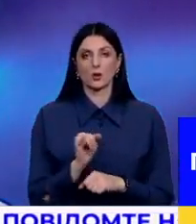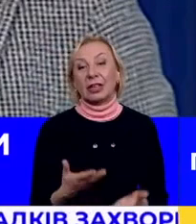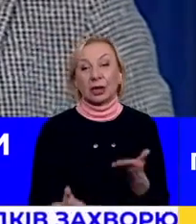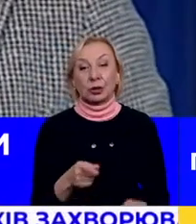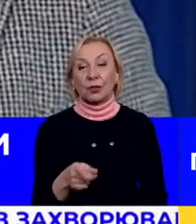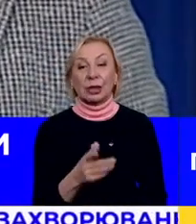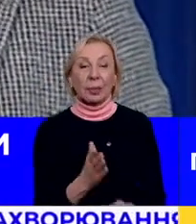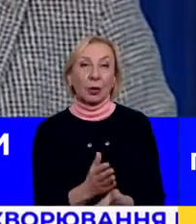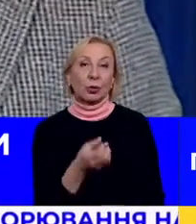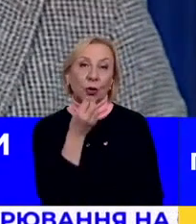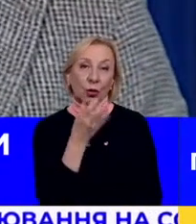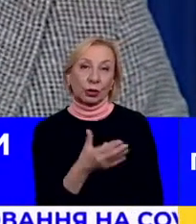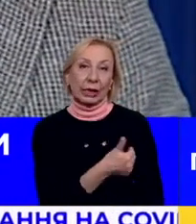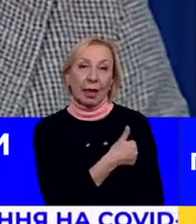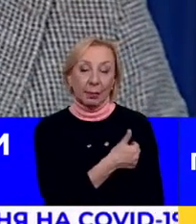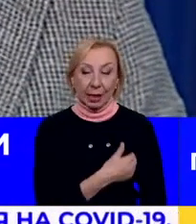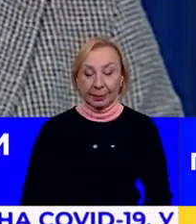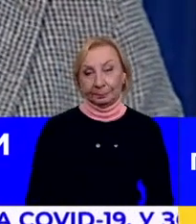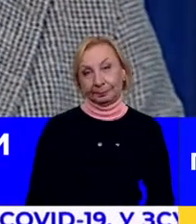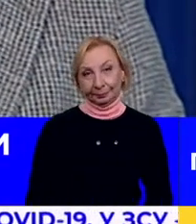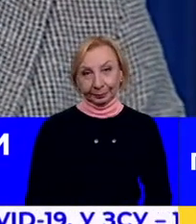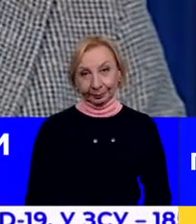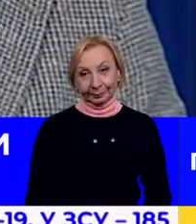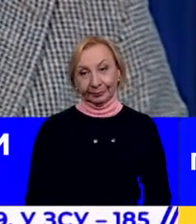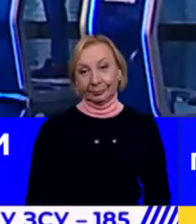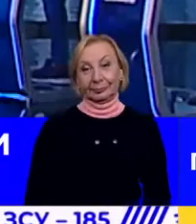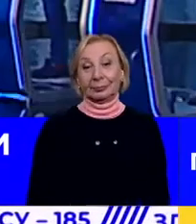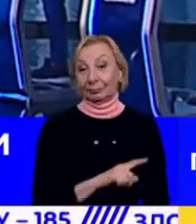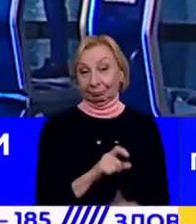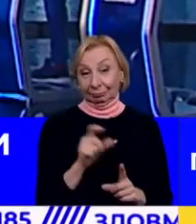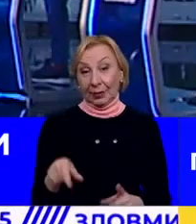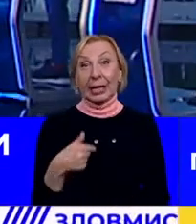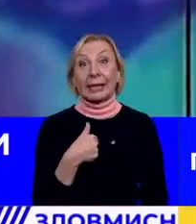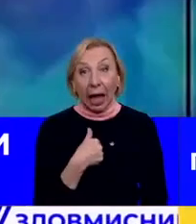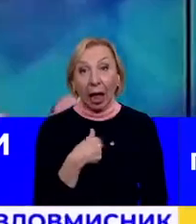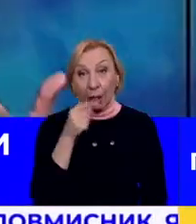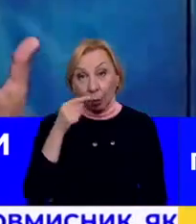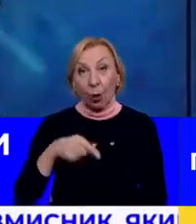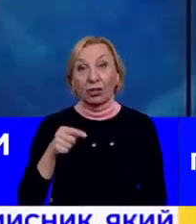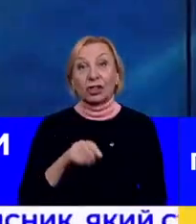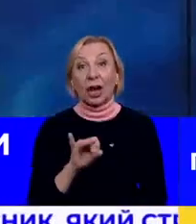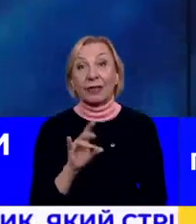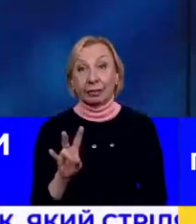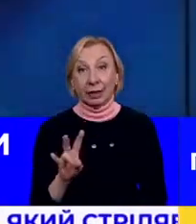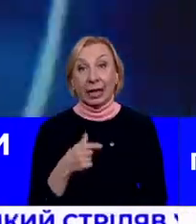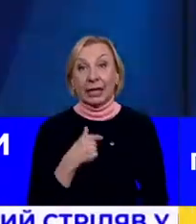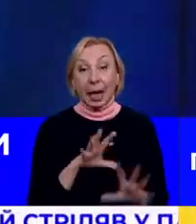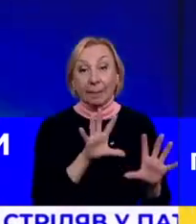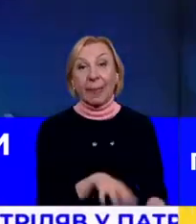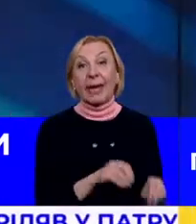ефіру. Пане Андрію. Я луганчанин, я переселенець. І нас таких сотні